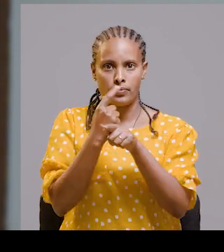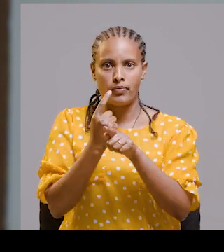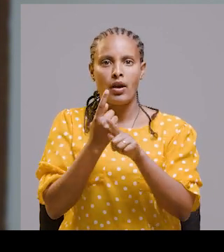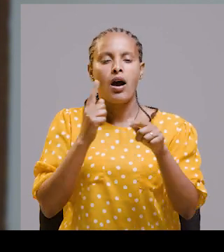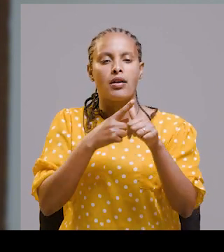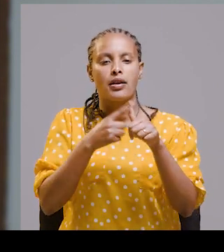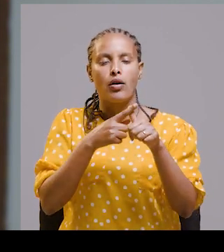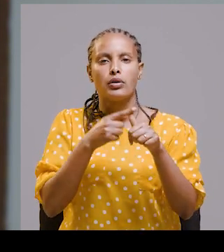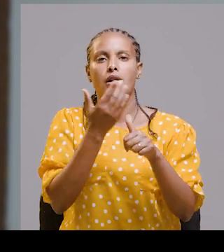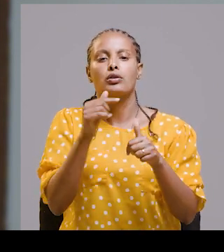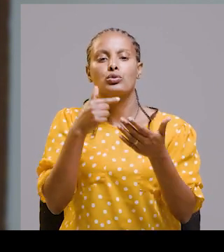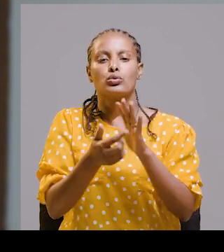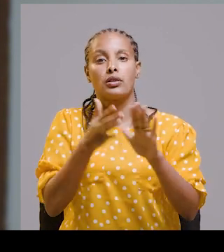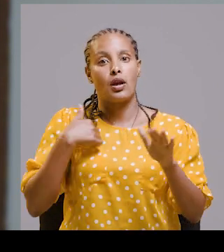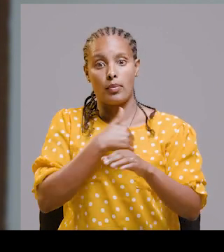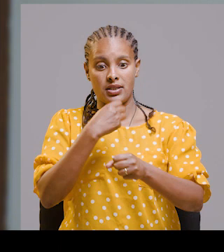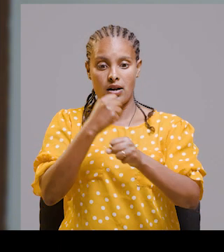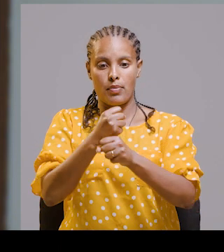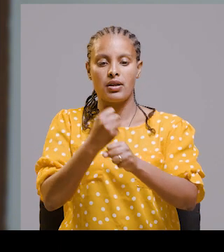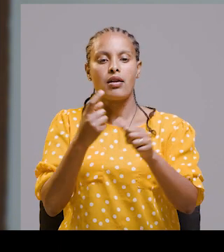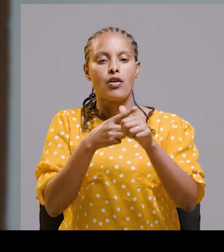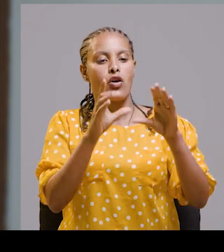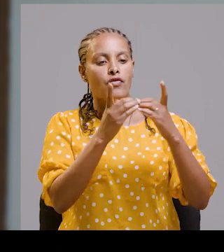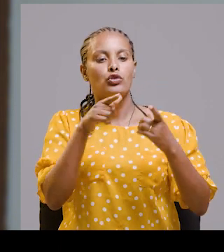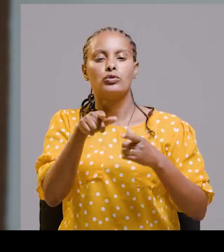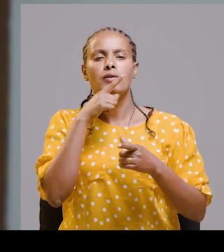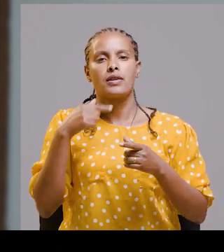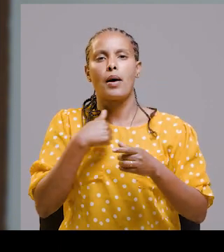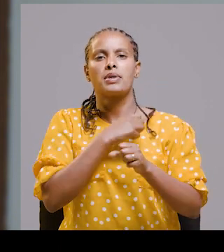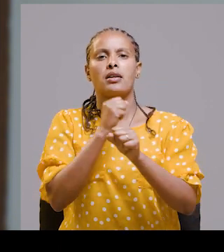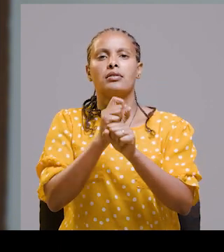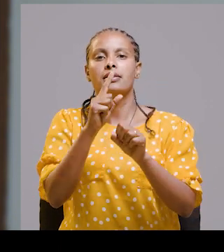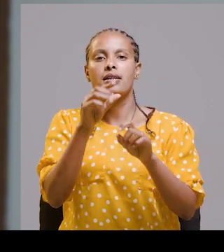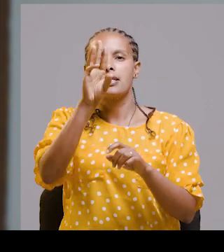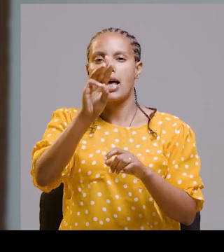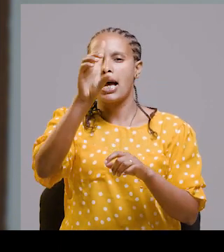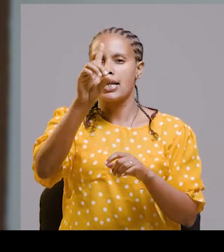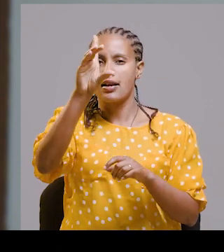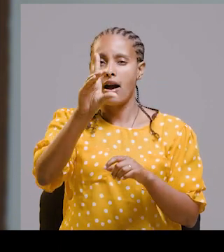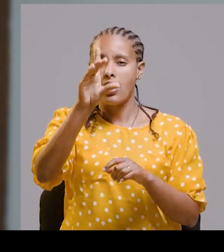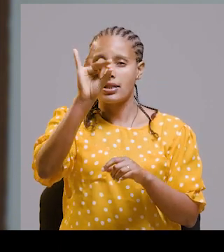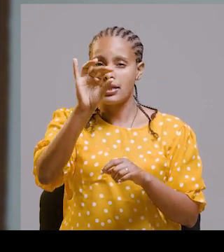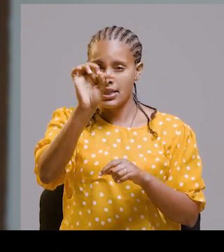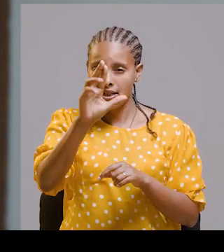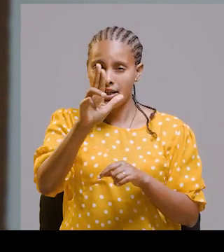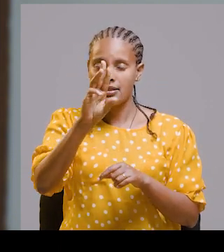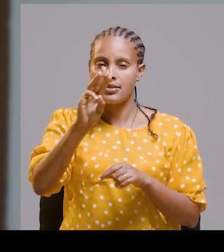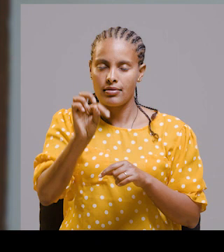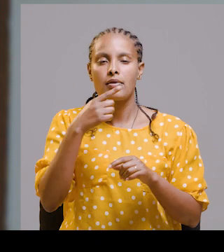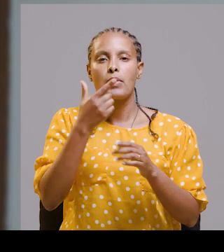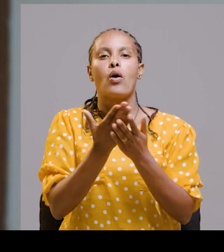በጣም ኢምፖርታንት ነው አንዱ አስፔክት እኛ ምንሰራበት አስፔክት ከምን አንፃር ነው ማለት እኔ እንደ